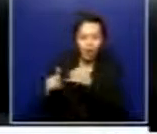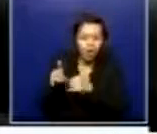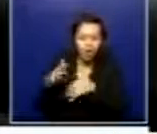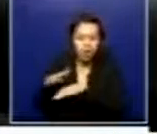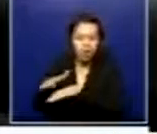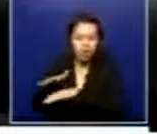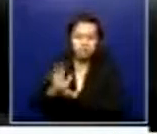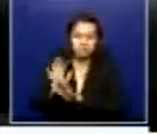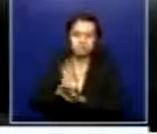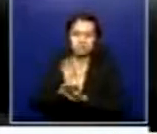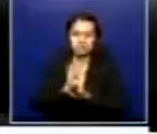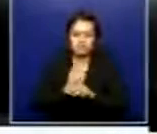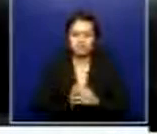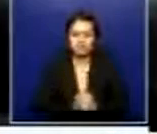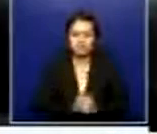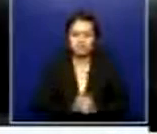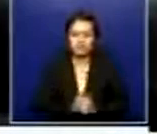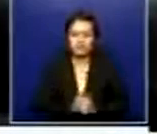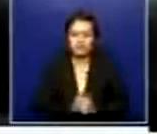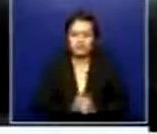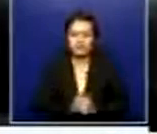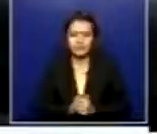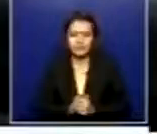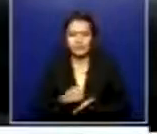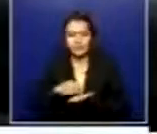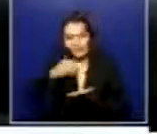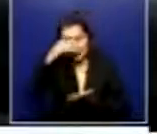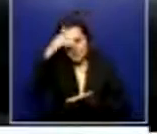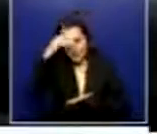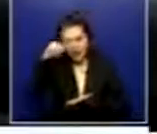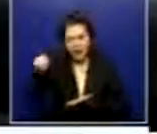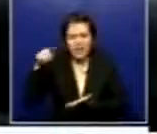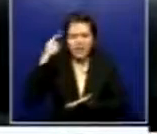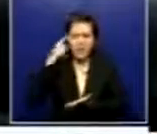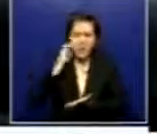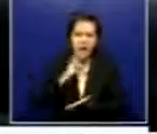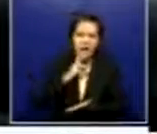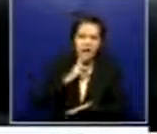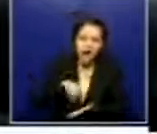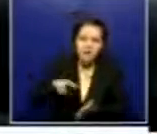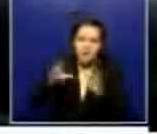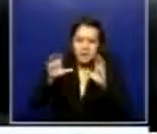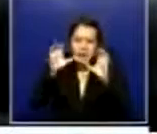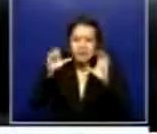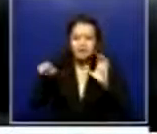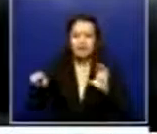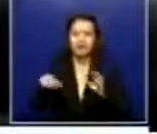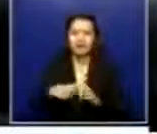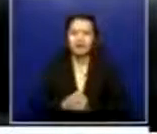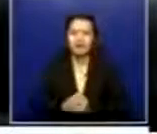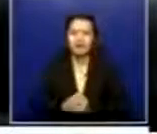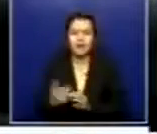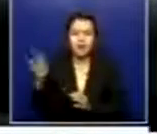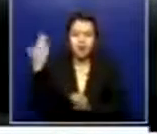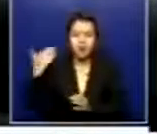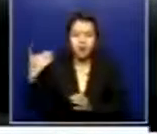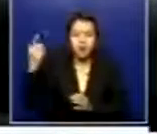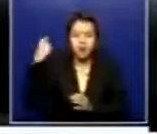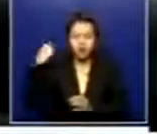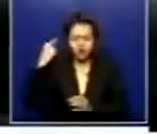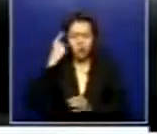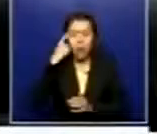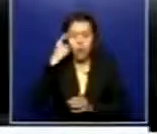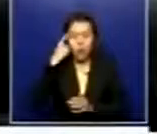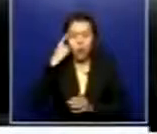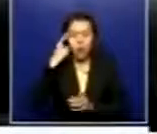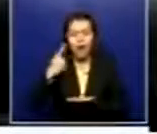าหลายครั้งนักศึกษากลายเป็นปีศาจแต่เวลาที่ผ่านมาได้พิสูจน์แล้วว่